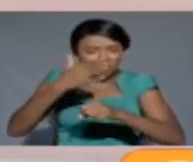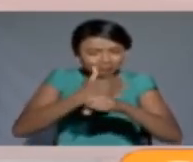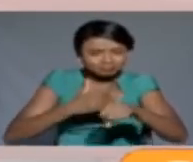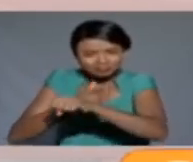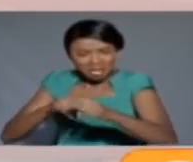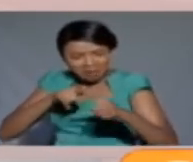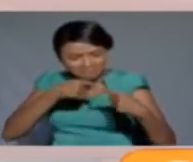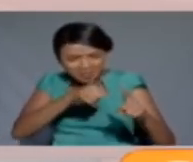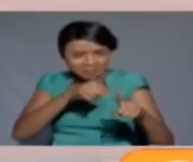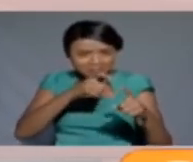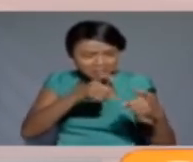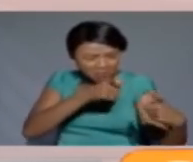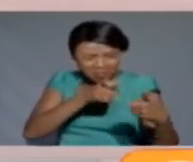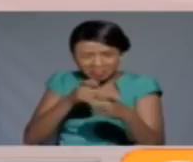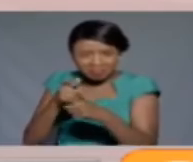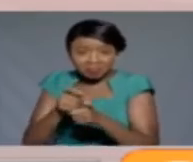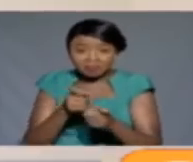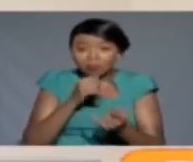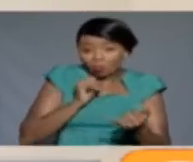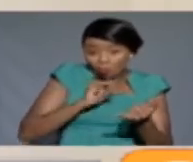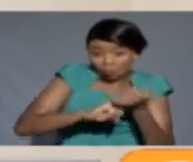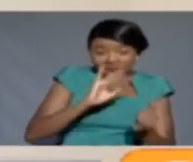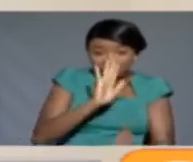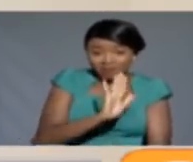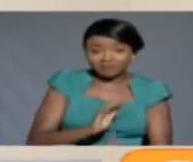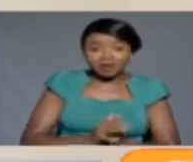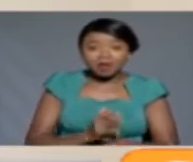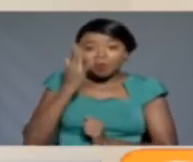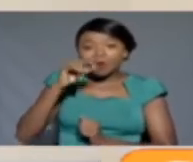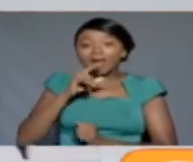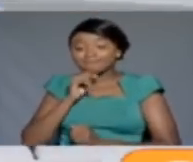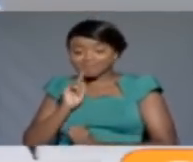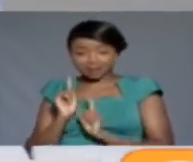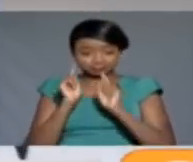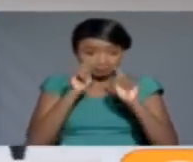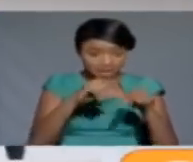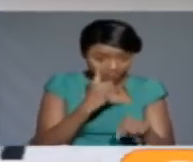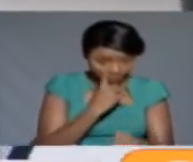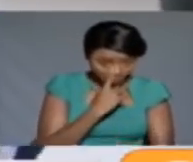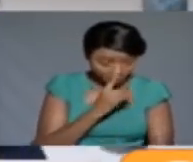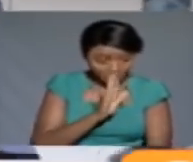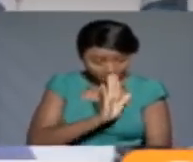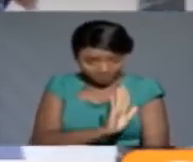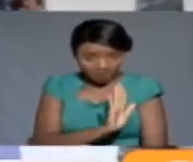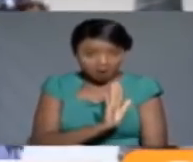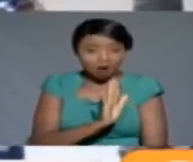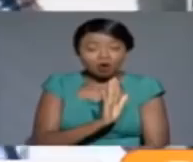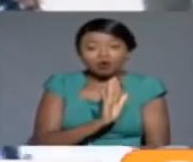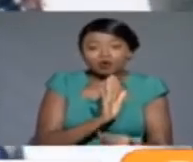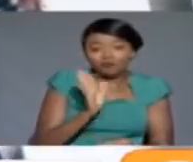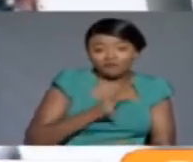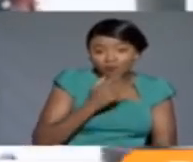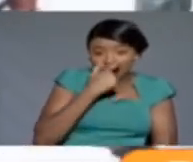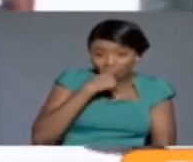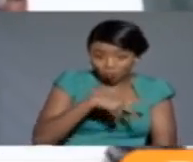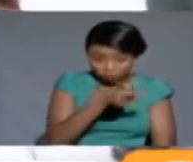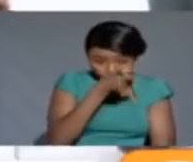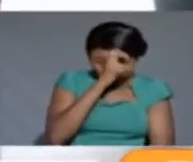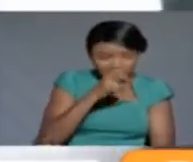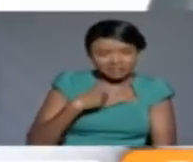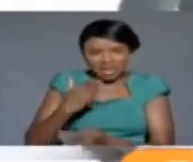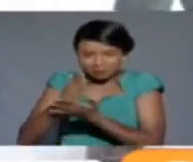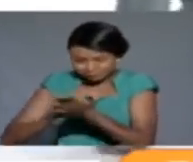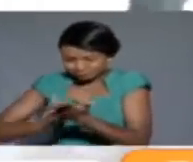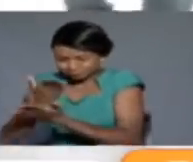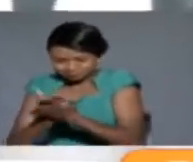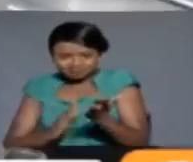penzi kutumbukia nyongo. Kelvin Kalela anadaiwa kufika nyumbani kwa mwanamke huyo mwenye umri wa miaka 20 na kuchukua kisu na kumkata kwenye